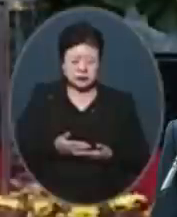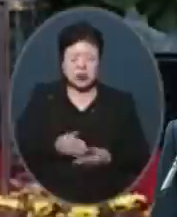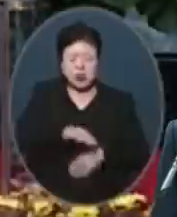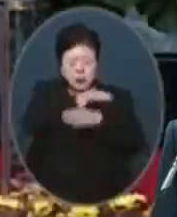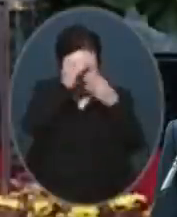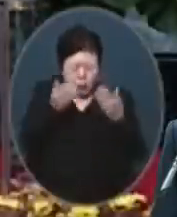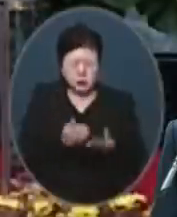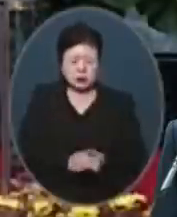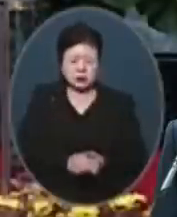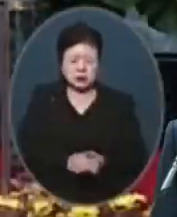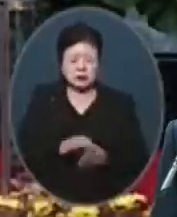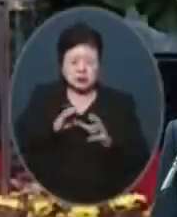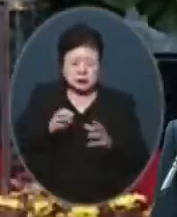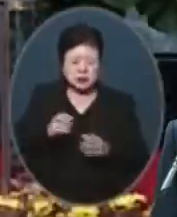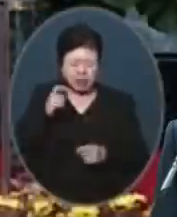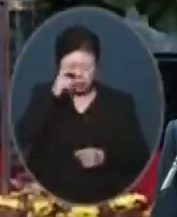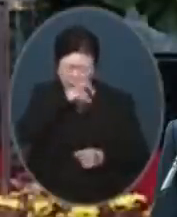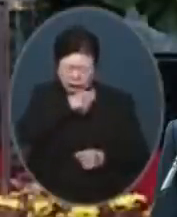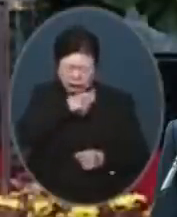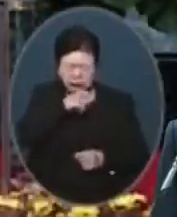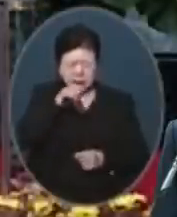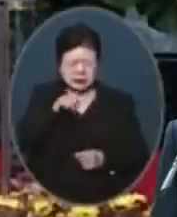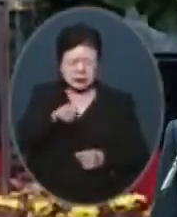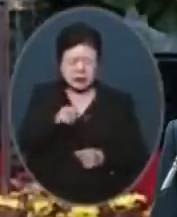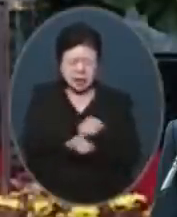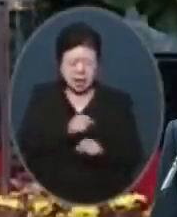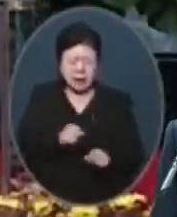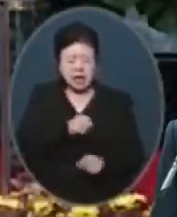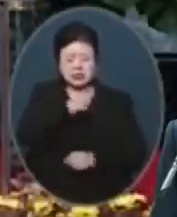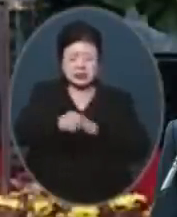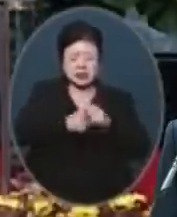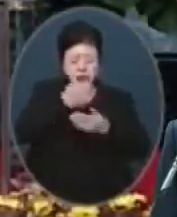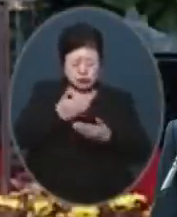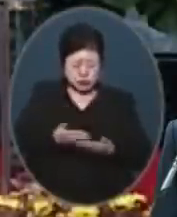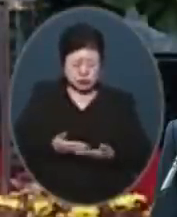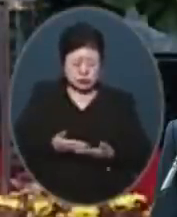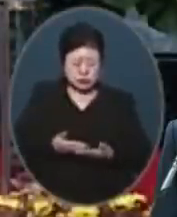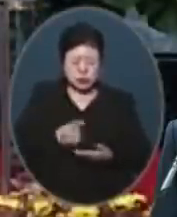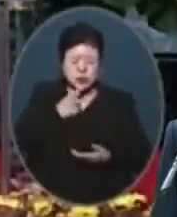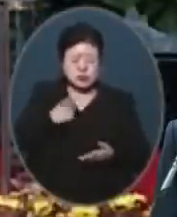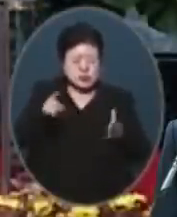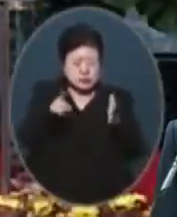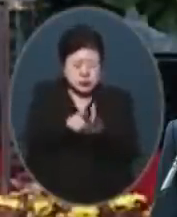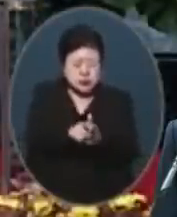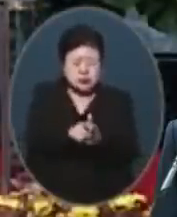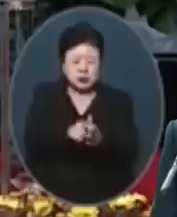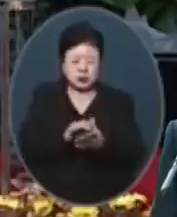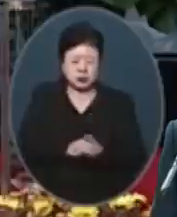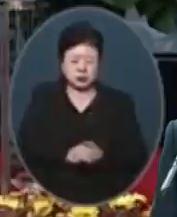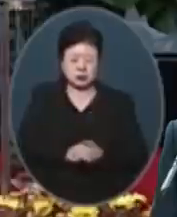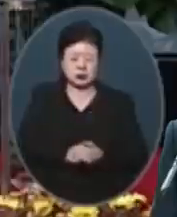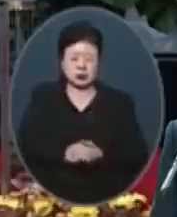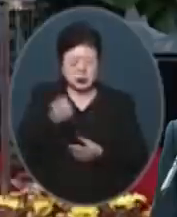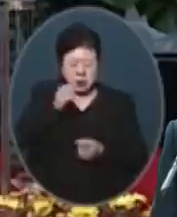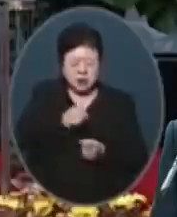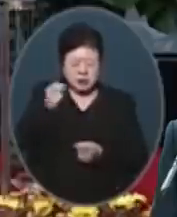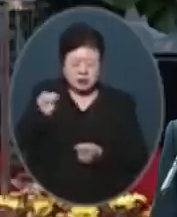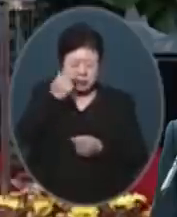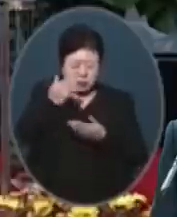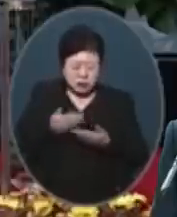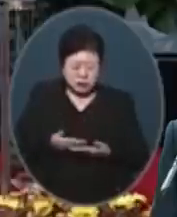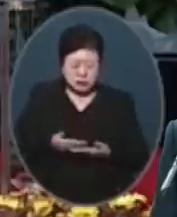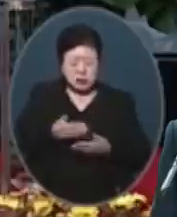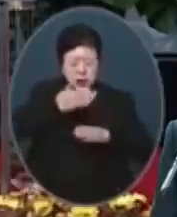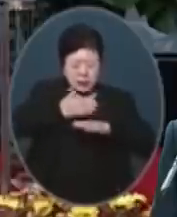모든 세상의 더러운 것에서 해방과 자유를 주셔 오직 믿음으로 말미암아 영원한 생명을 얻게 해주신